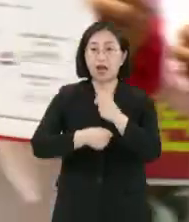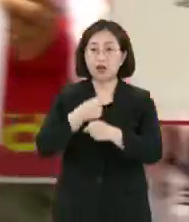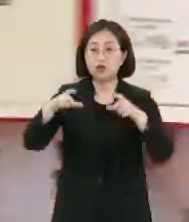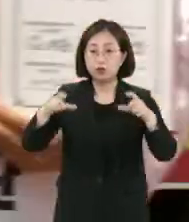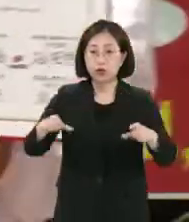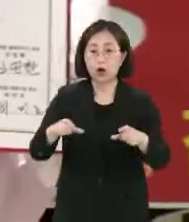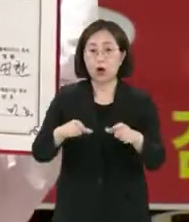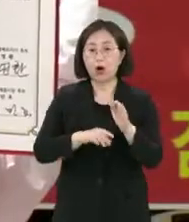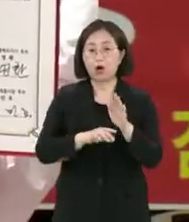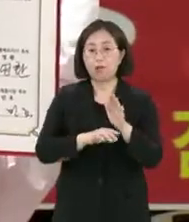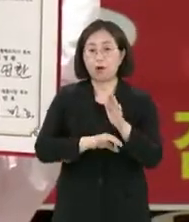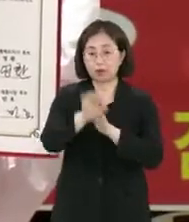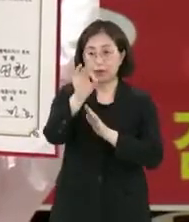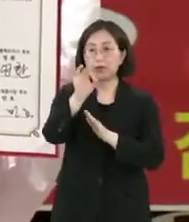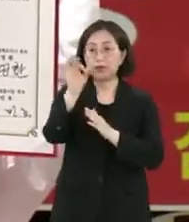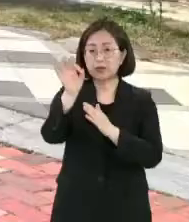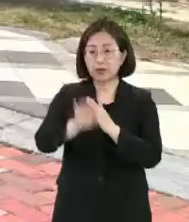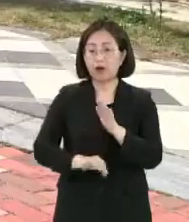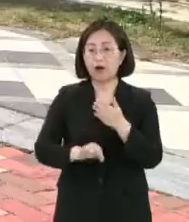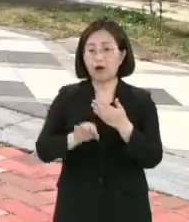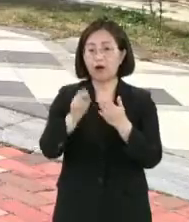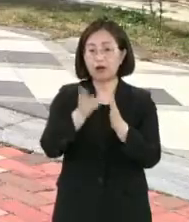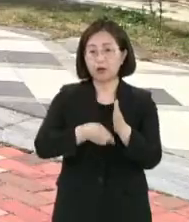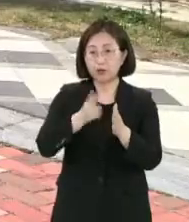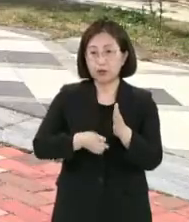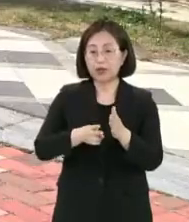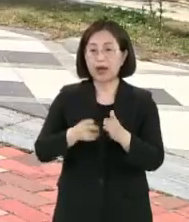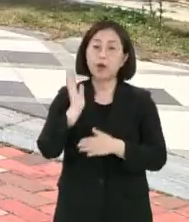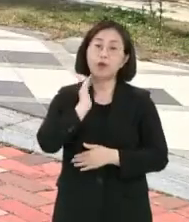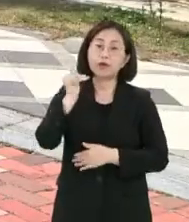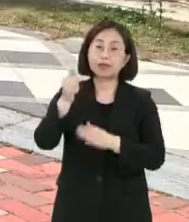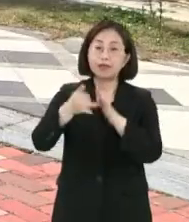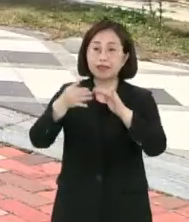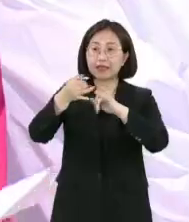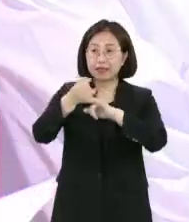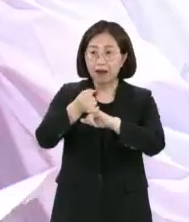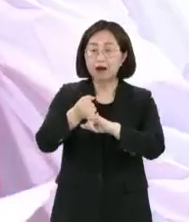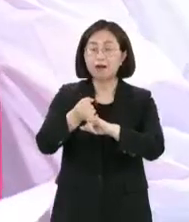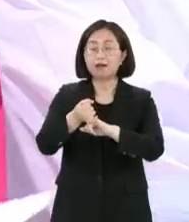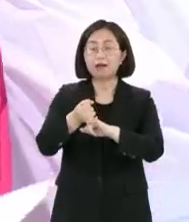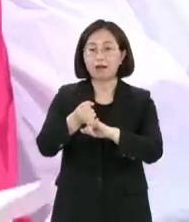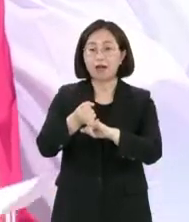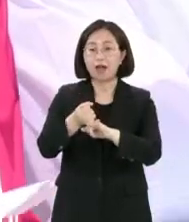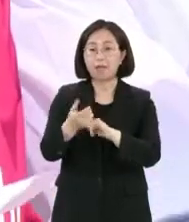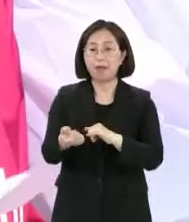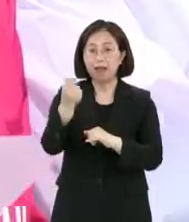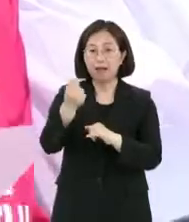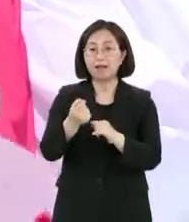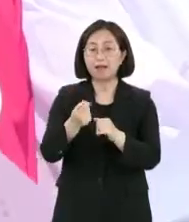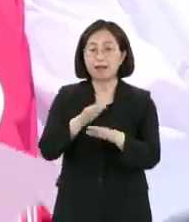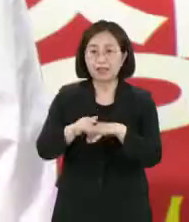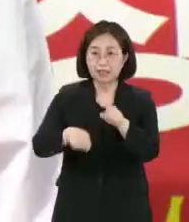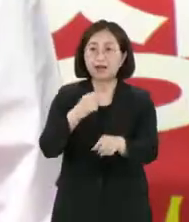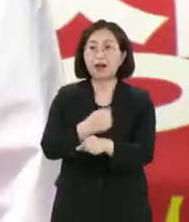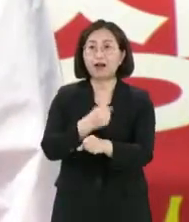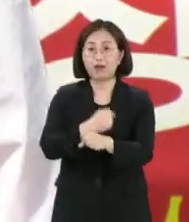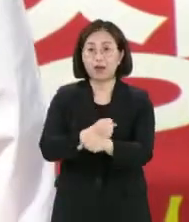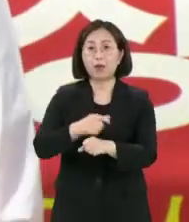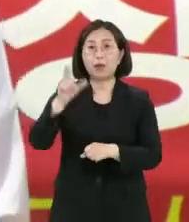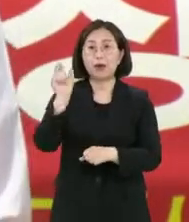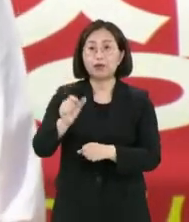철도, 충청은행 설립 등 윤 대통령이 대선 기간 약속했던 충청권 대표 공약의 조속한 이행에 나서겠다고